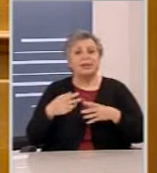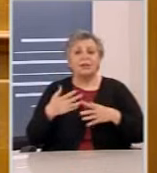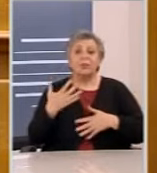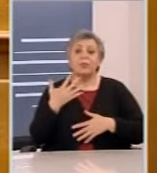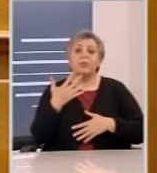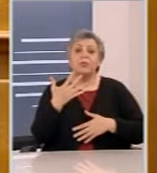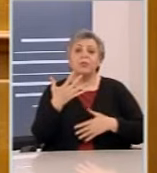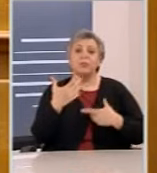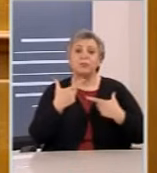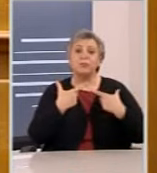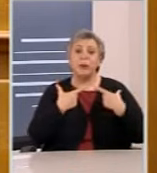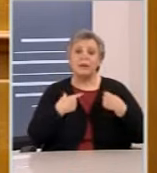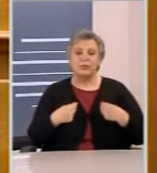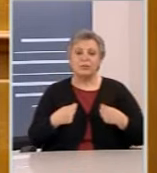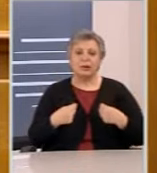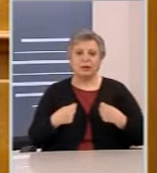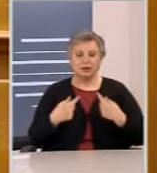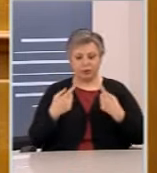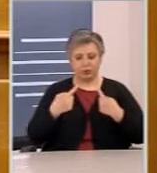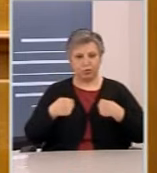πενταμελής επιτροπή.